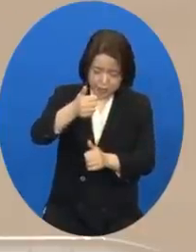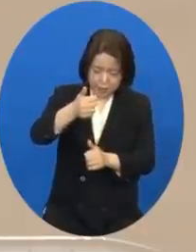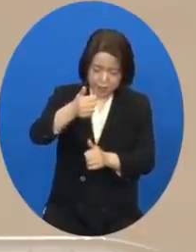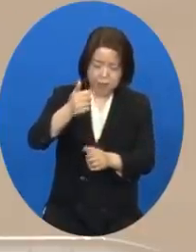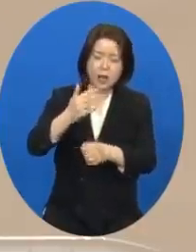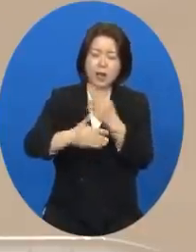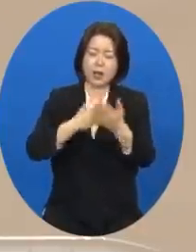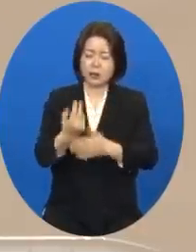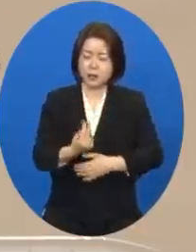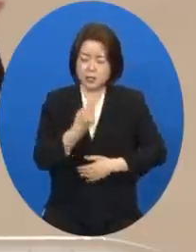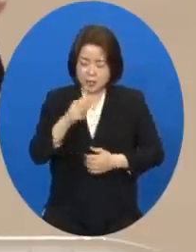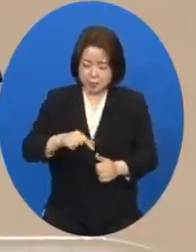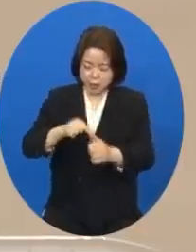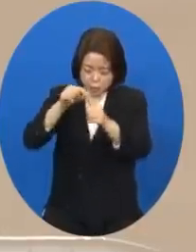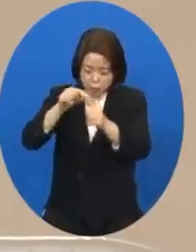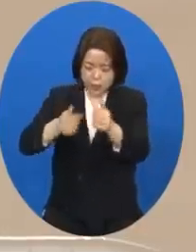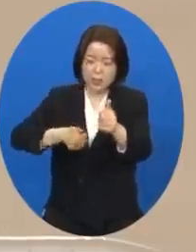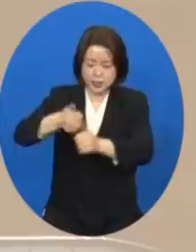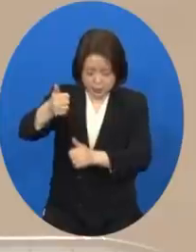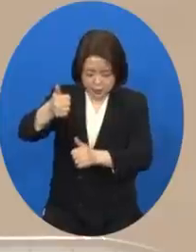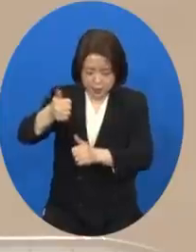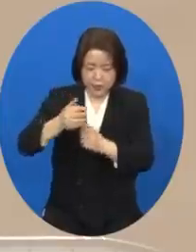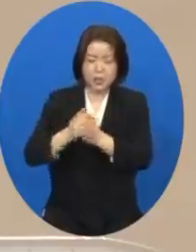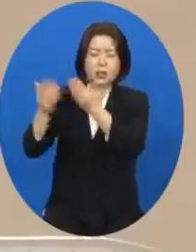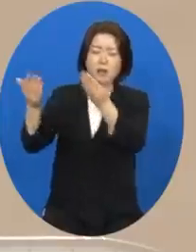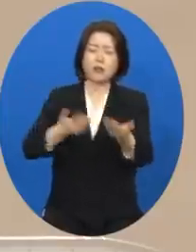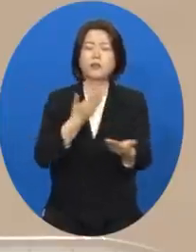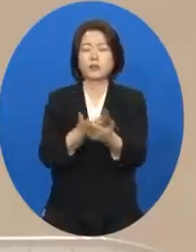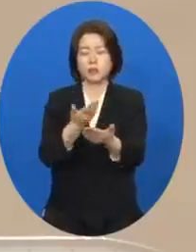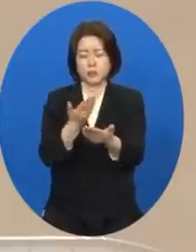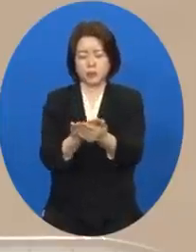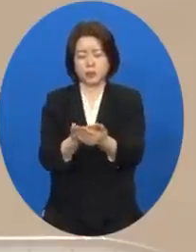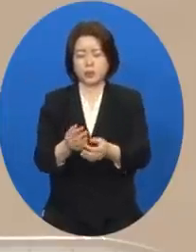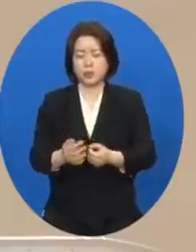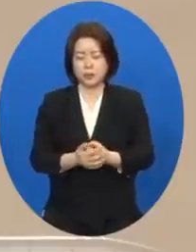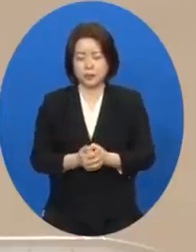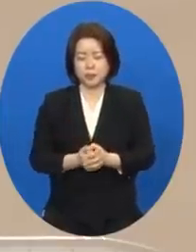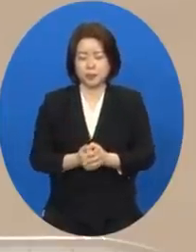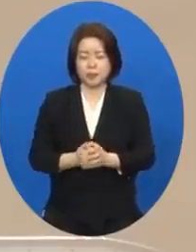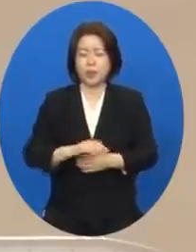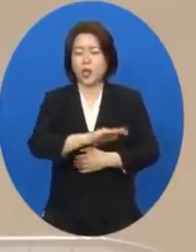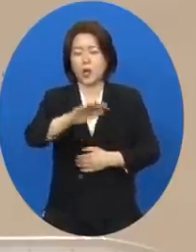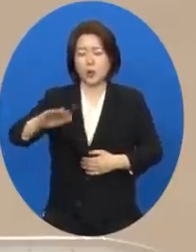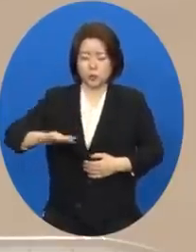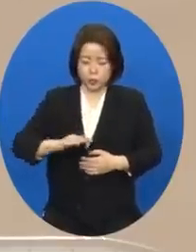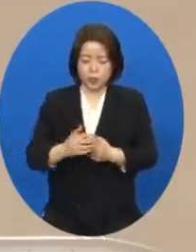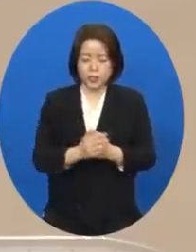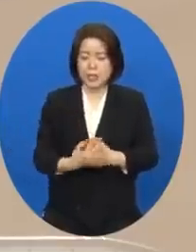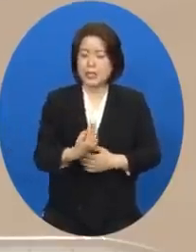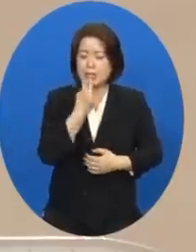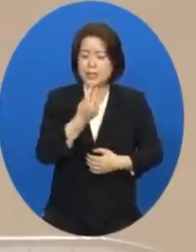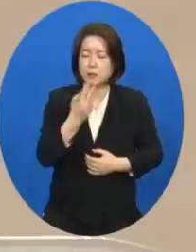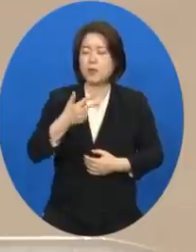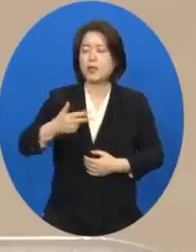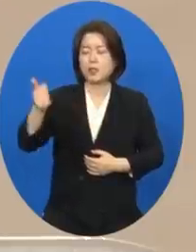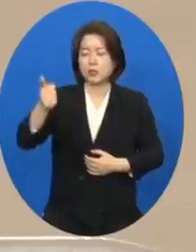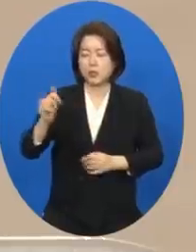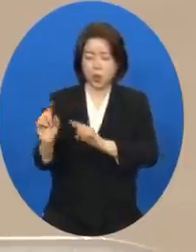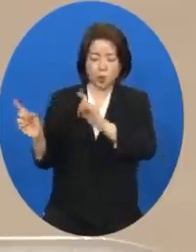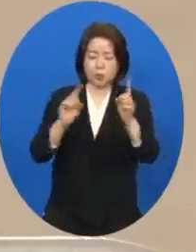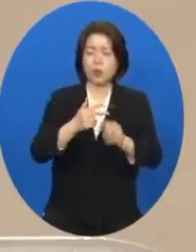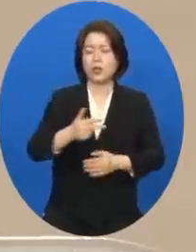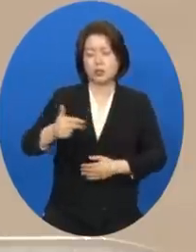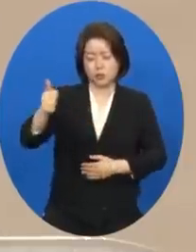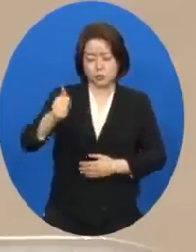하나님의 생명의 구원해 승리를 주소서 우리의 생명의 주 부활해 주